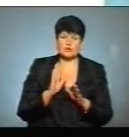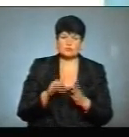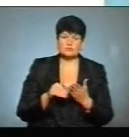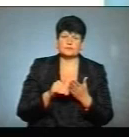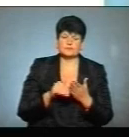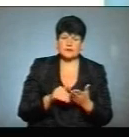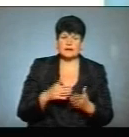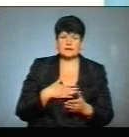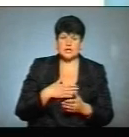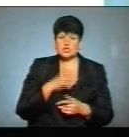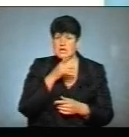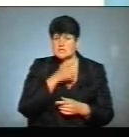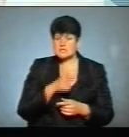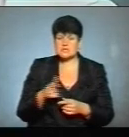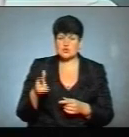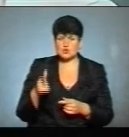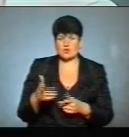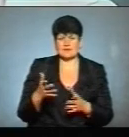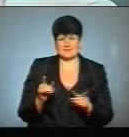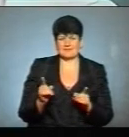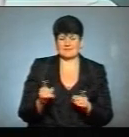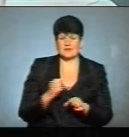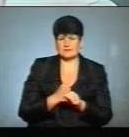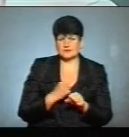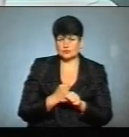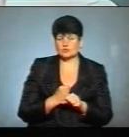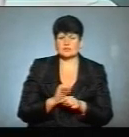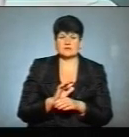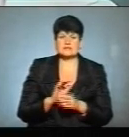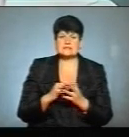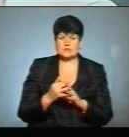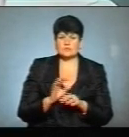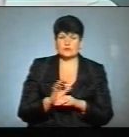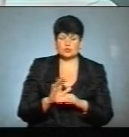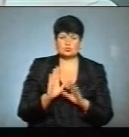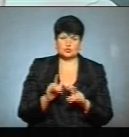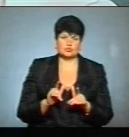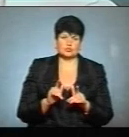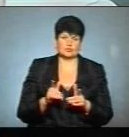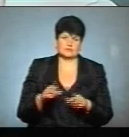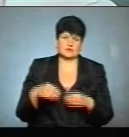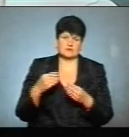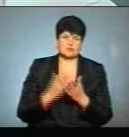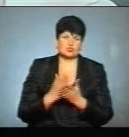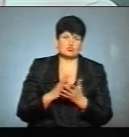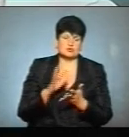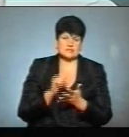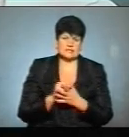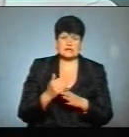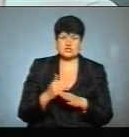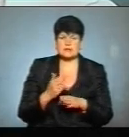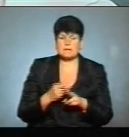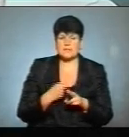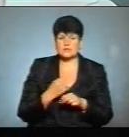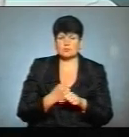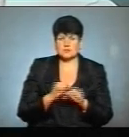і наші сезонні вакансії, які потрапляють від сільськогосподарських виробників, все-таки будуть поступати в службу зайнятості, і частина безробітних